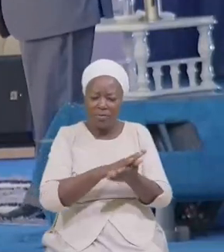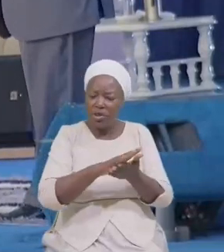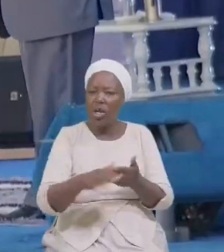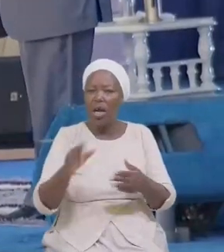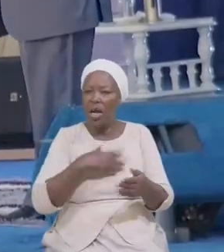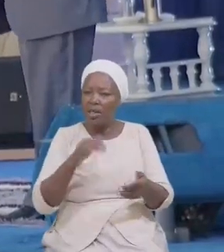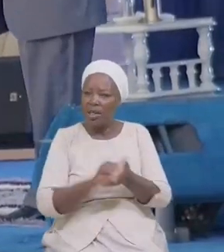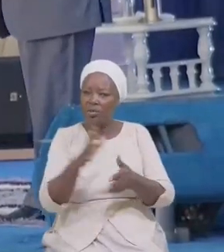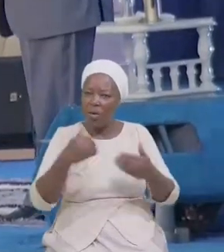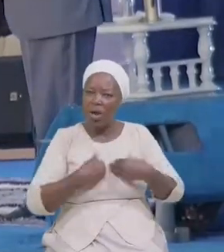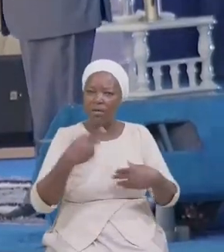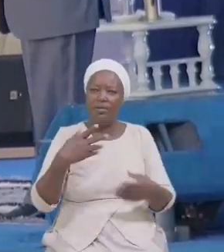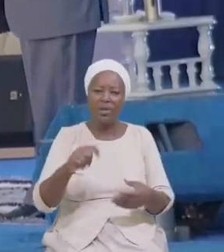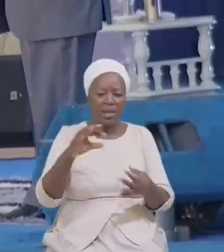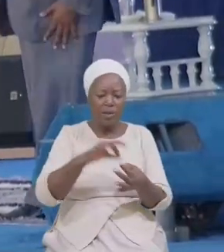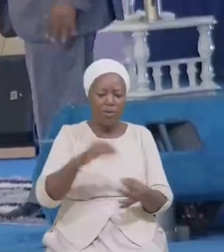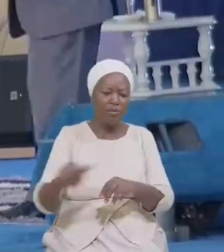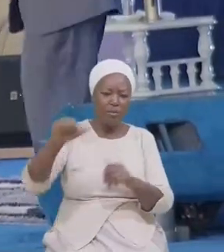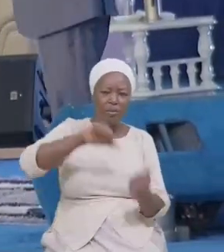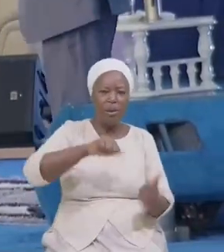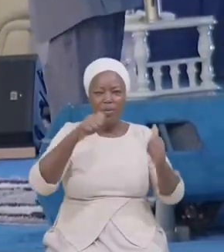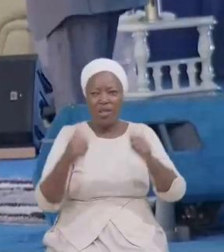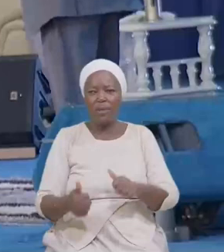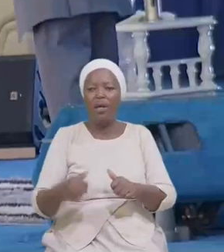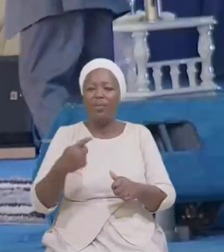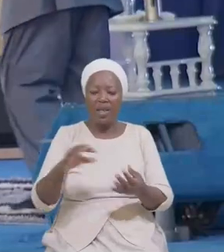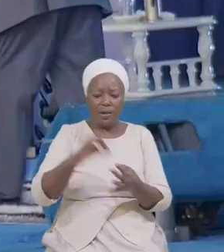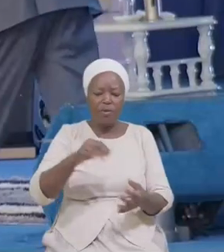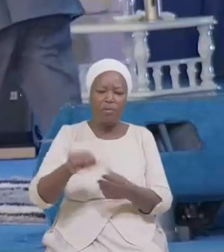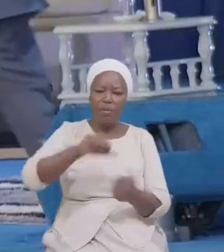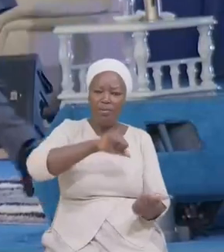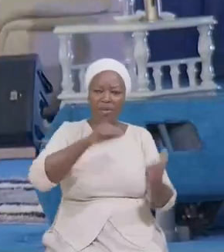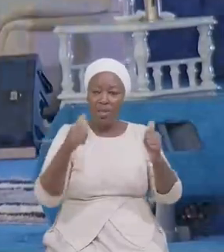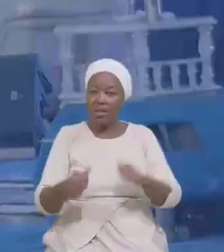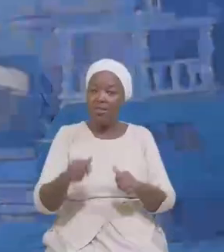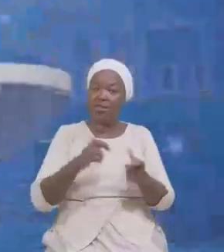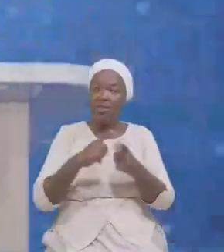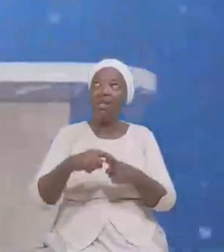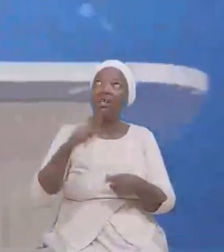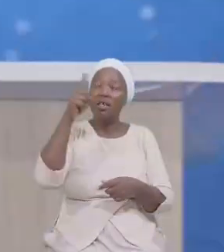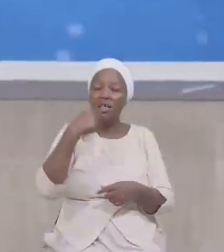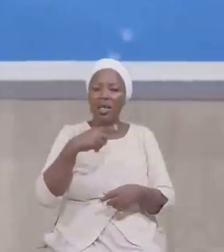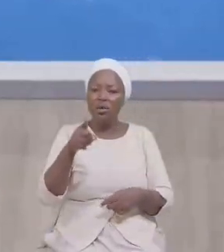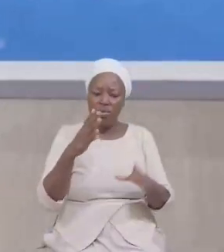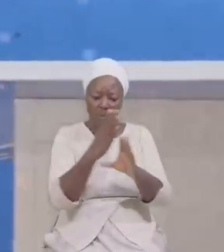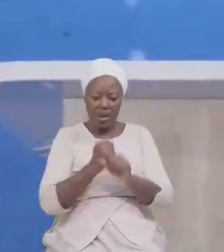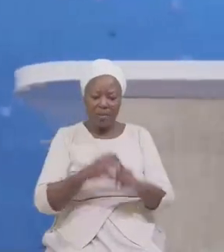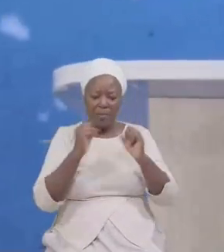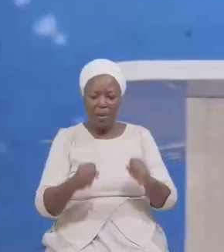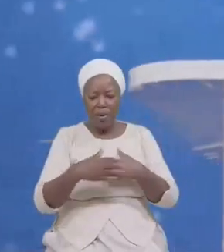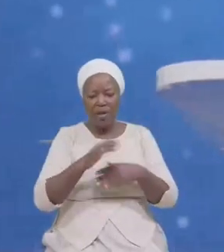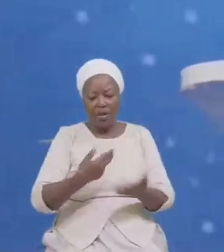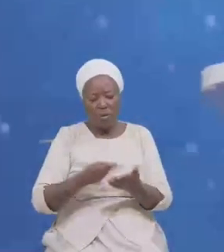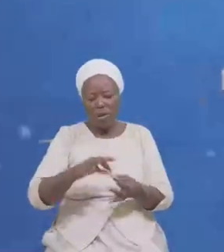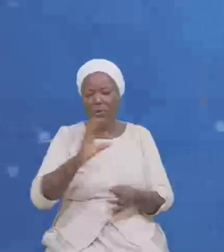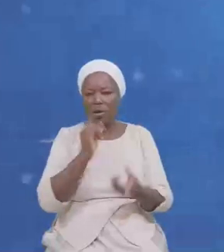avons l'esprit, le baptême dans le Saint-Esprit. Alors il dit, vous recevez puissance, le Saint-Esprit survenant sur vous, mais